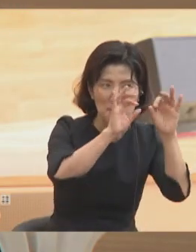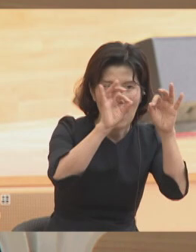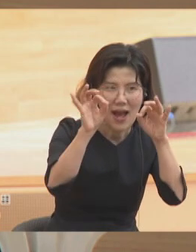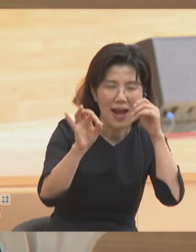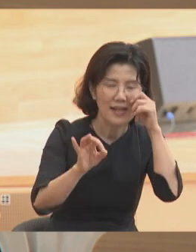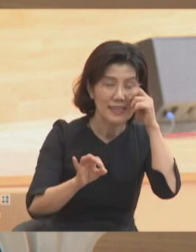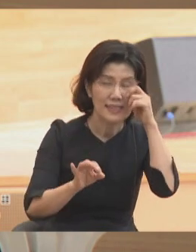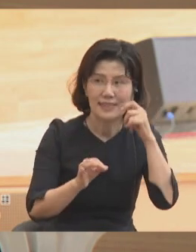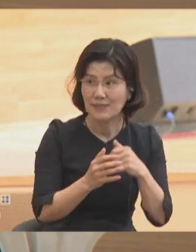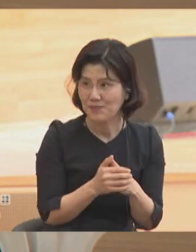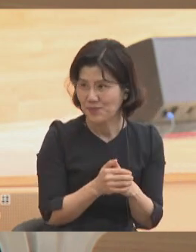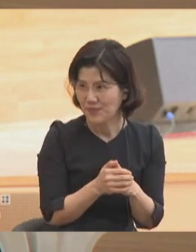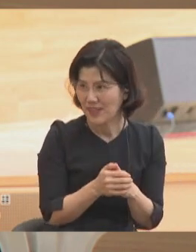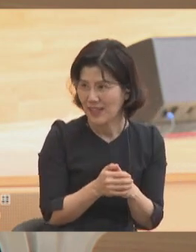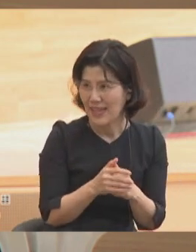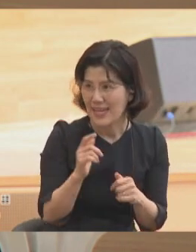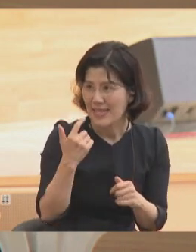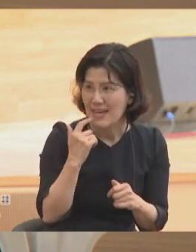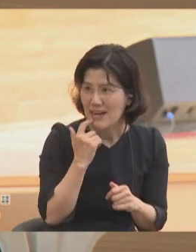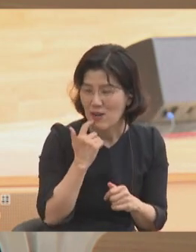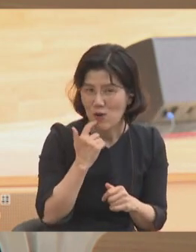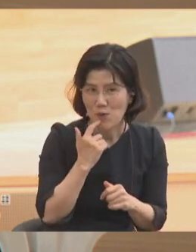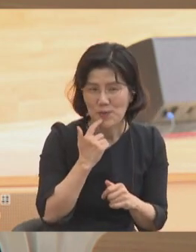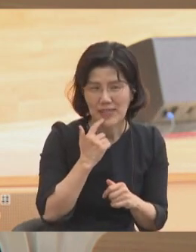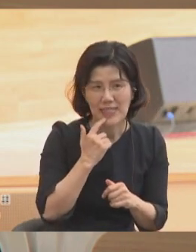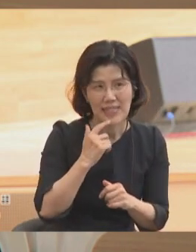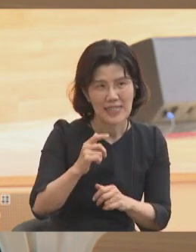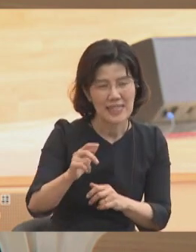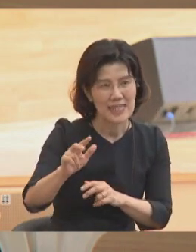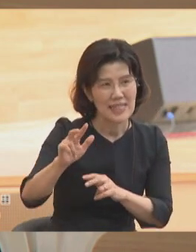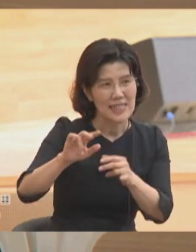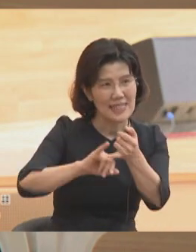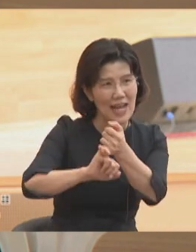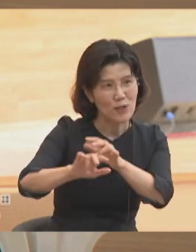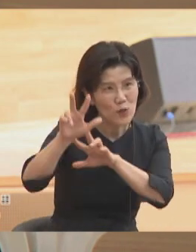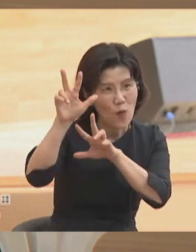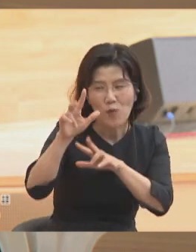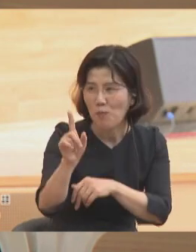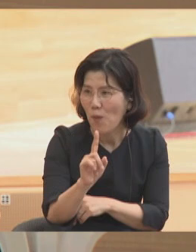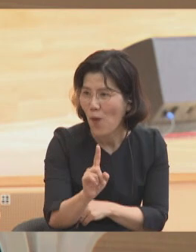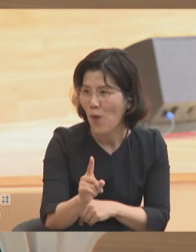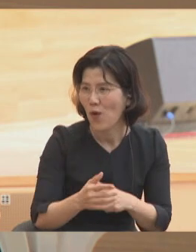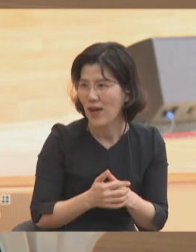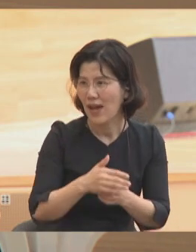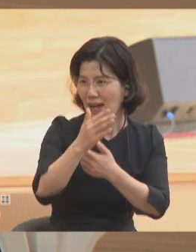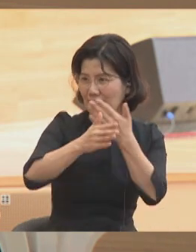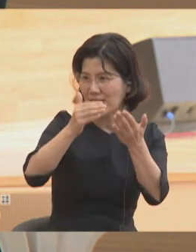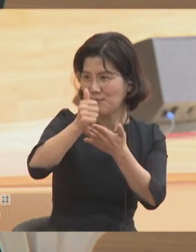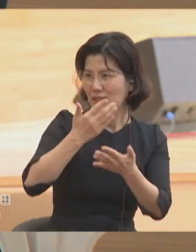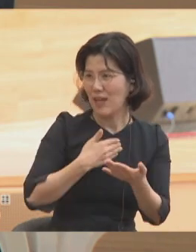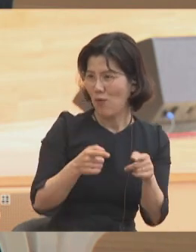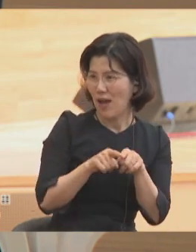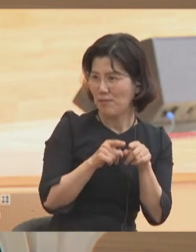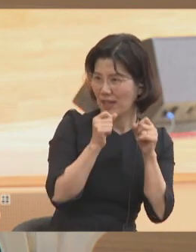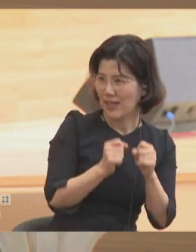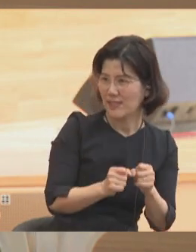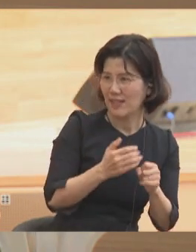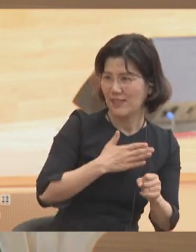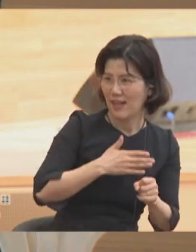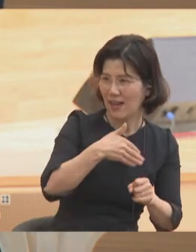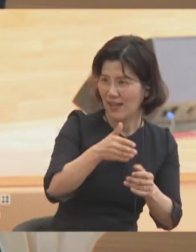읽어보겠습니다 시작 야곱이 서원하여 이르되 하나님이 나와 함께 계셔서 내가 가는이 길에서 나를